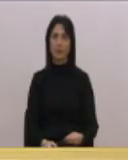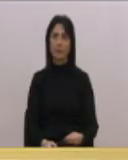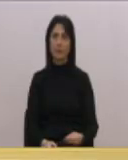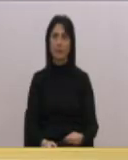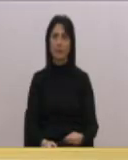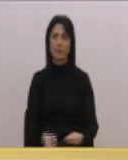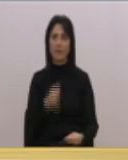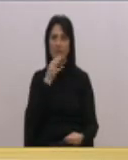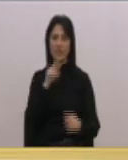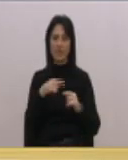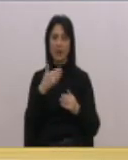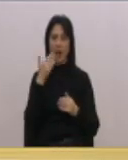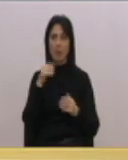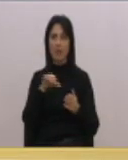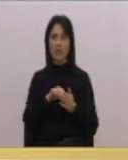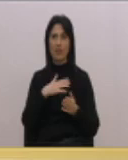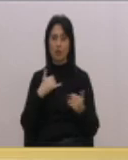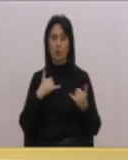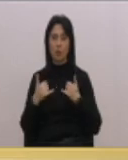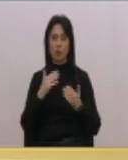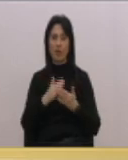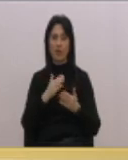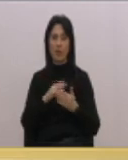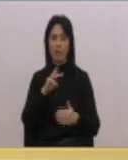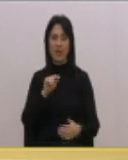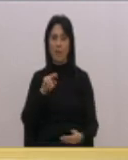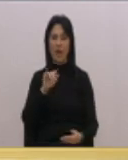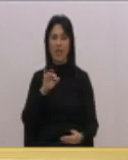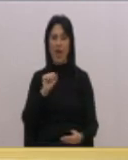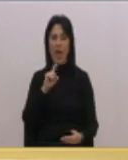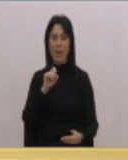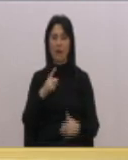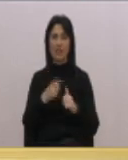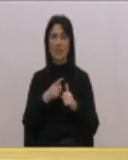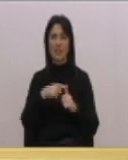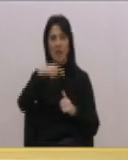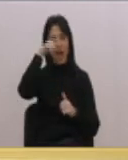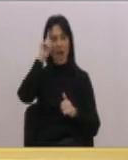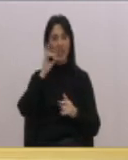კოლეგებო, სადამ შემდეგ გამოსვლაზე გადავალ, ჩვენთან სტუმრად არიან მირზა ფათალი ახმუდოვის სახელობის